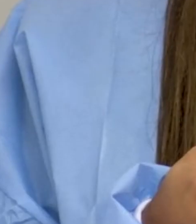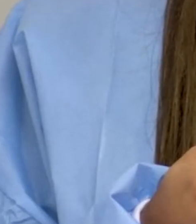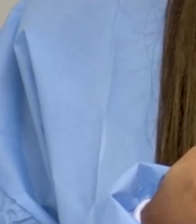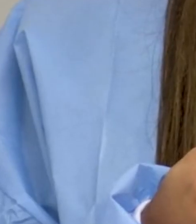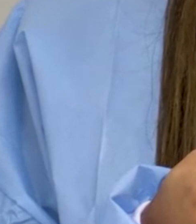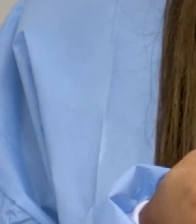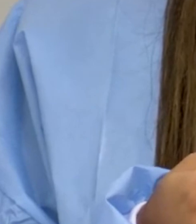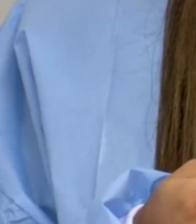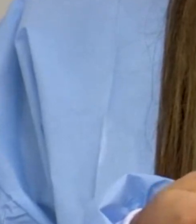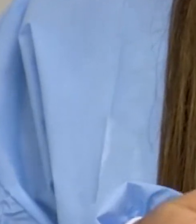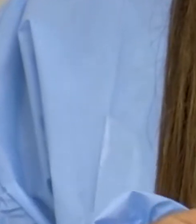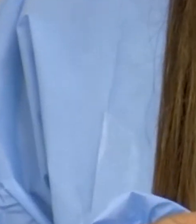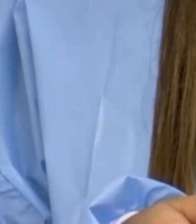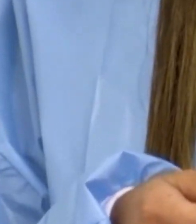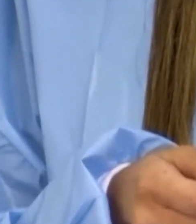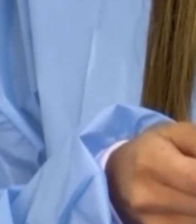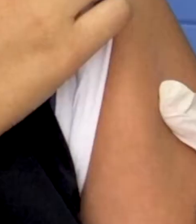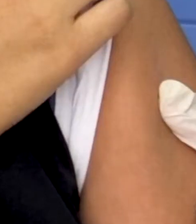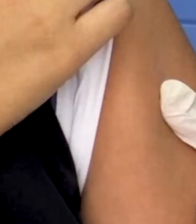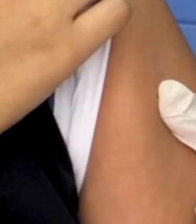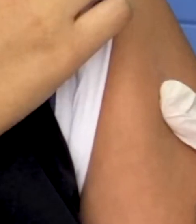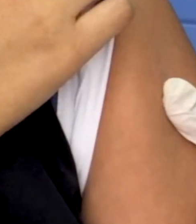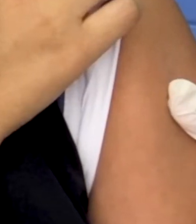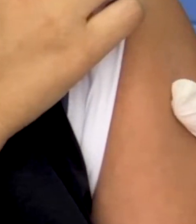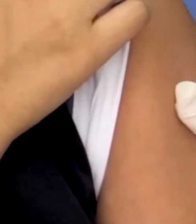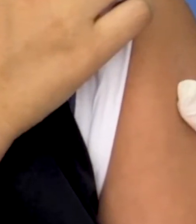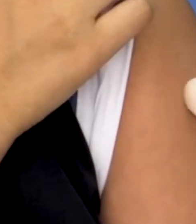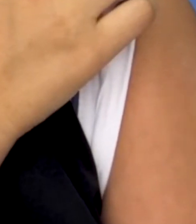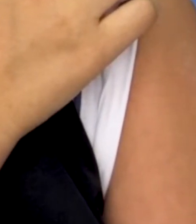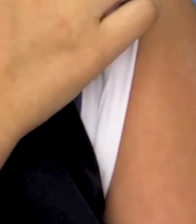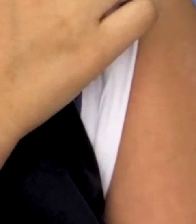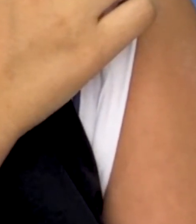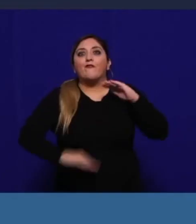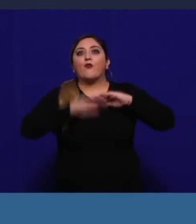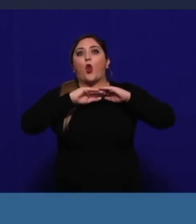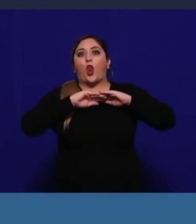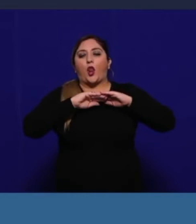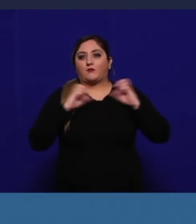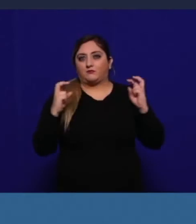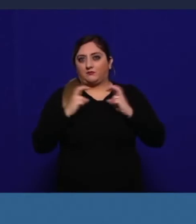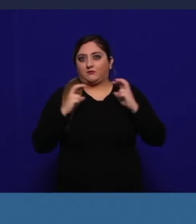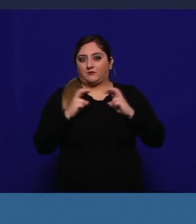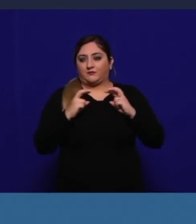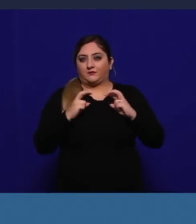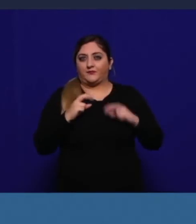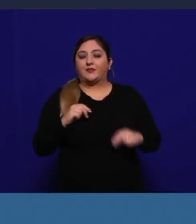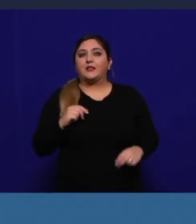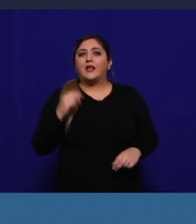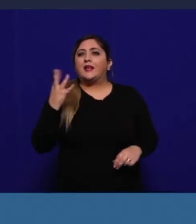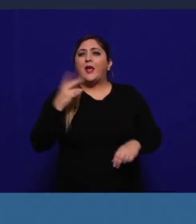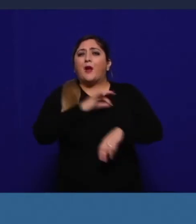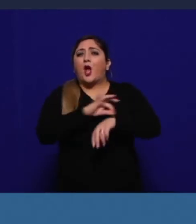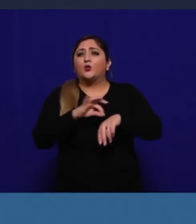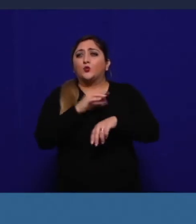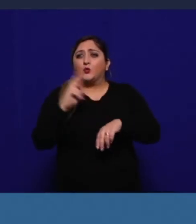li l-istudji għadhom għaddejjin inkluż jekk ikunx hemm bżonn it-tielet tilqima. Kemm imbagħad tkun ħasservi dik l-immunità